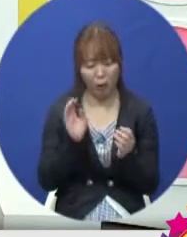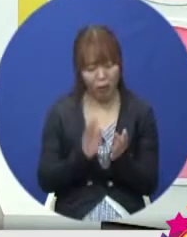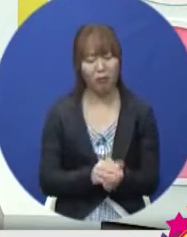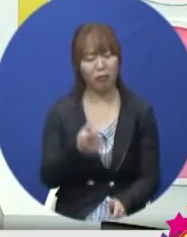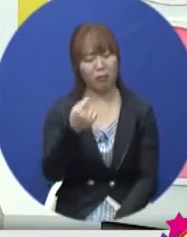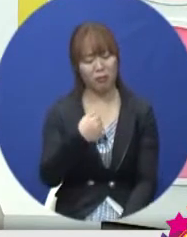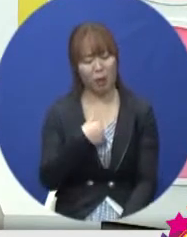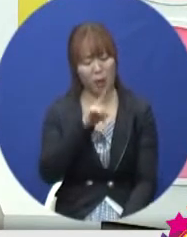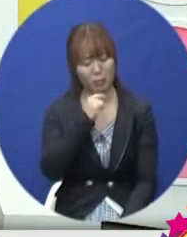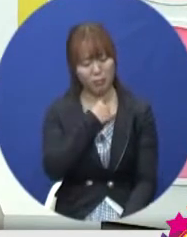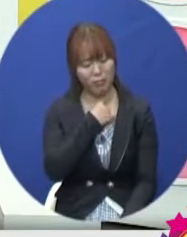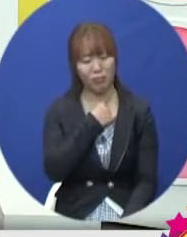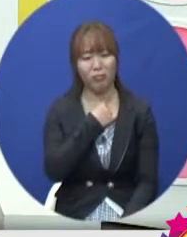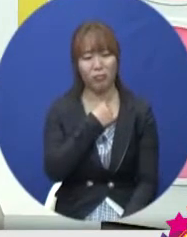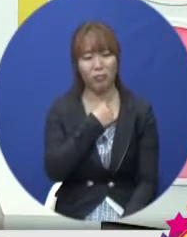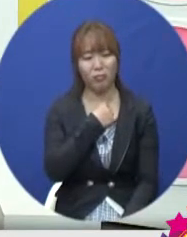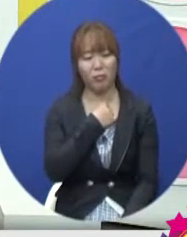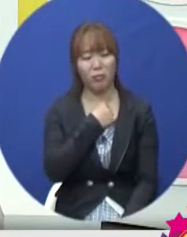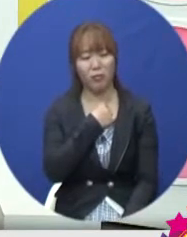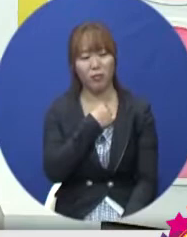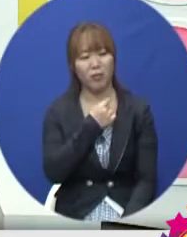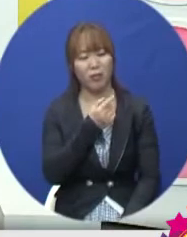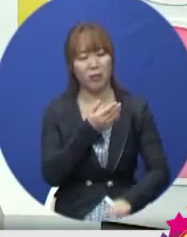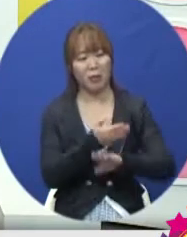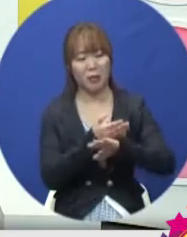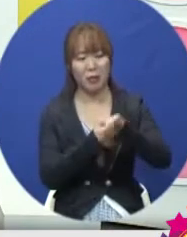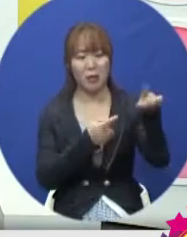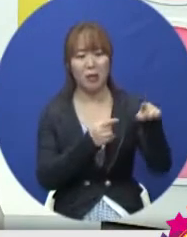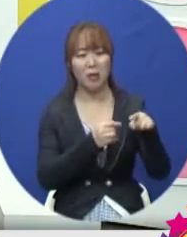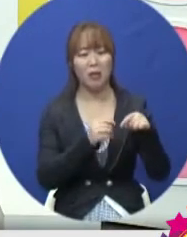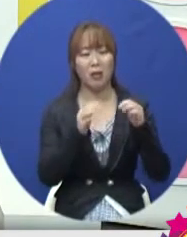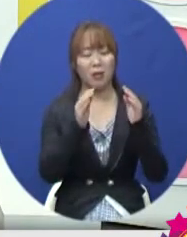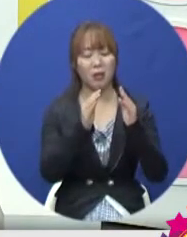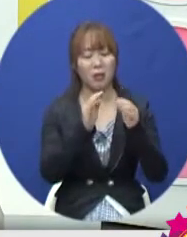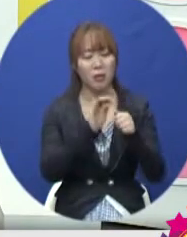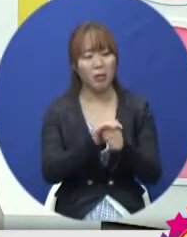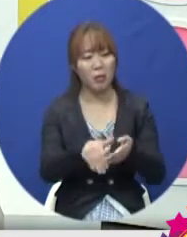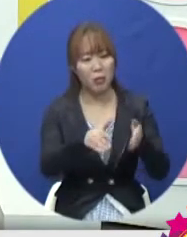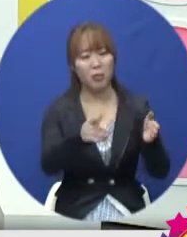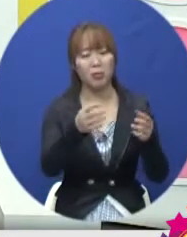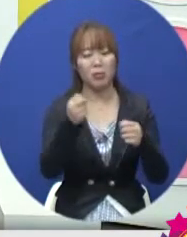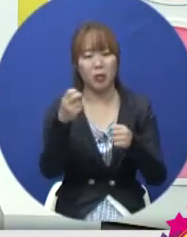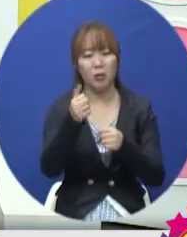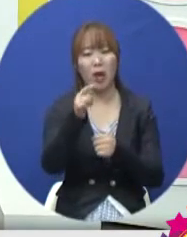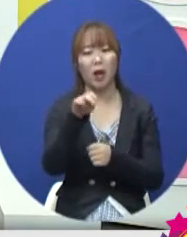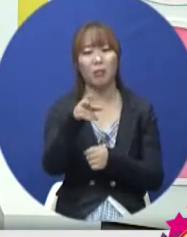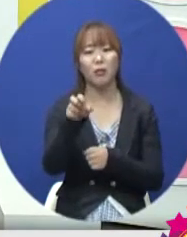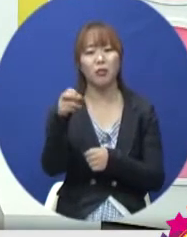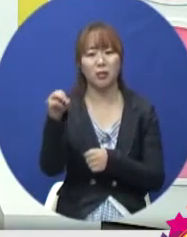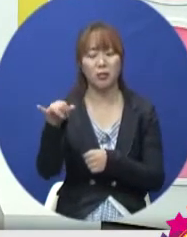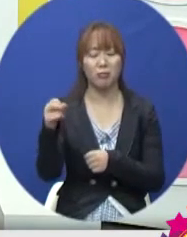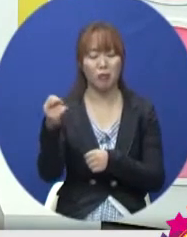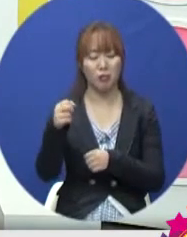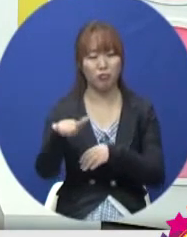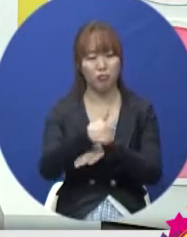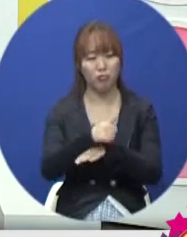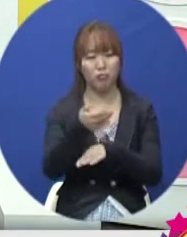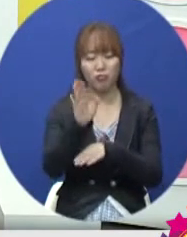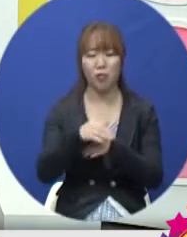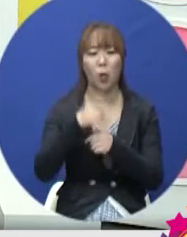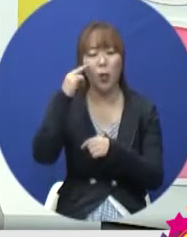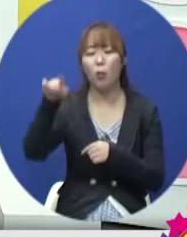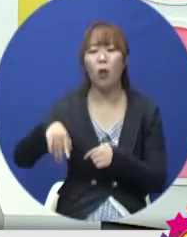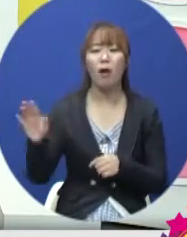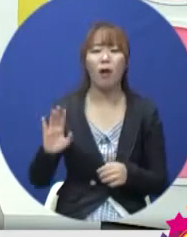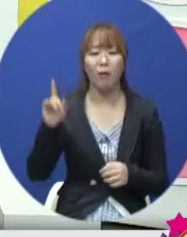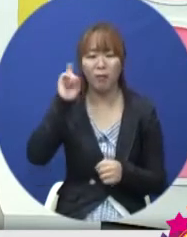내가 하고 싶은 얘기인데 왜 저쪽으로는 저 네. 영남지와 그쪽으로는 특히 함영지 씨 많이 다니고 MC도 그러니까. 오시던데 왜